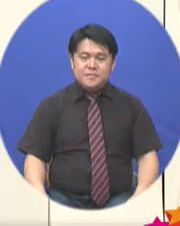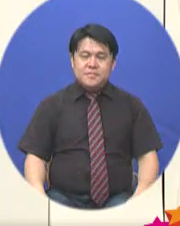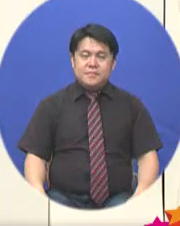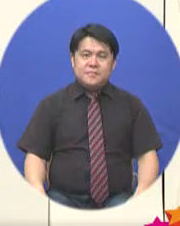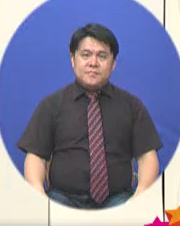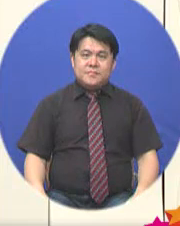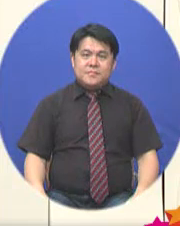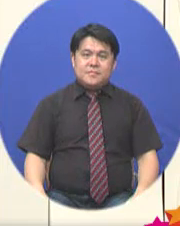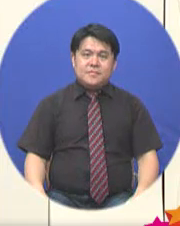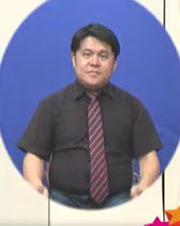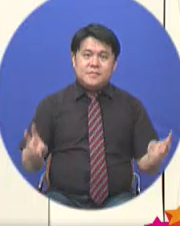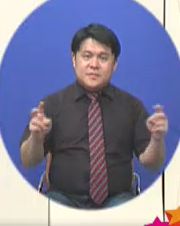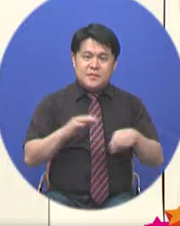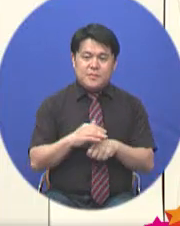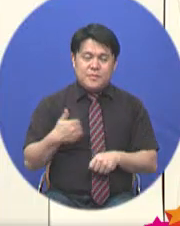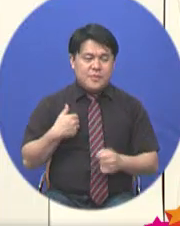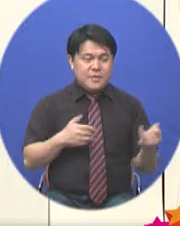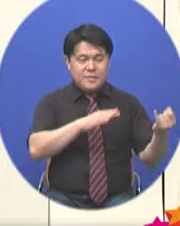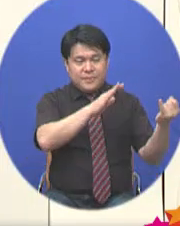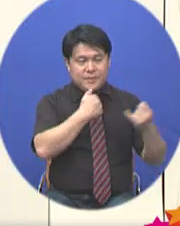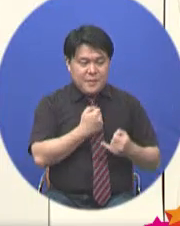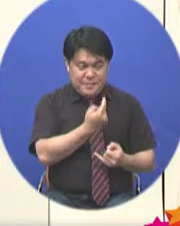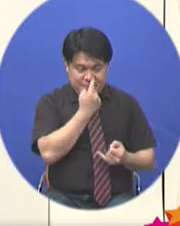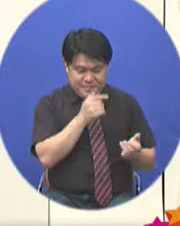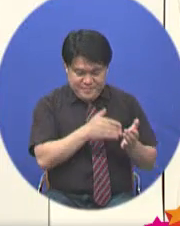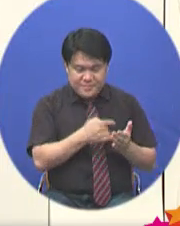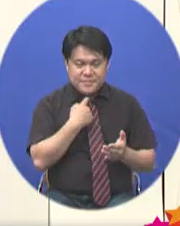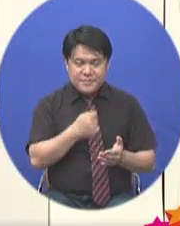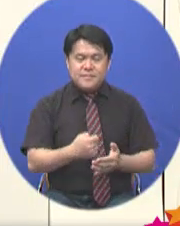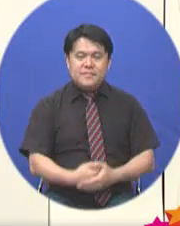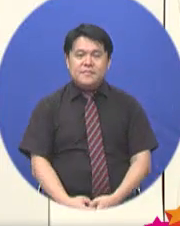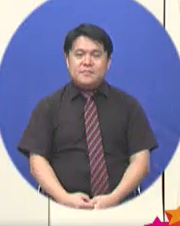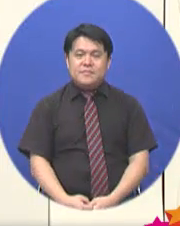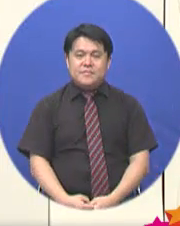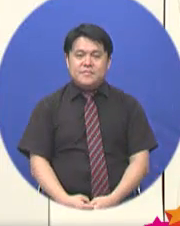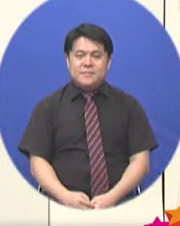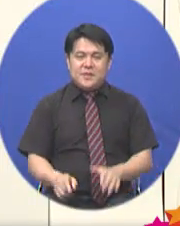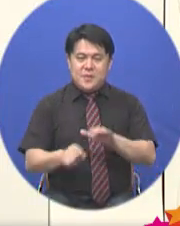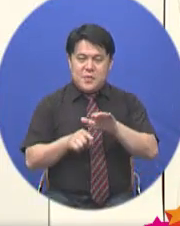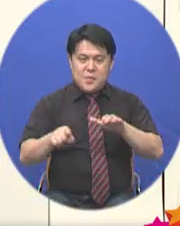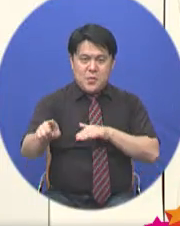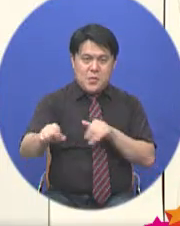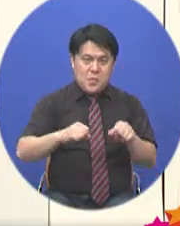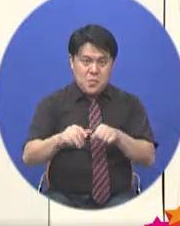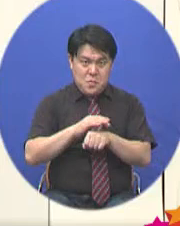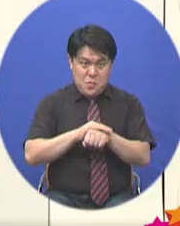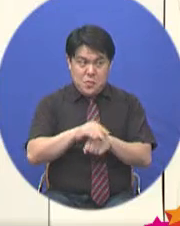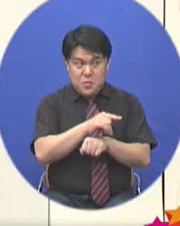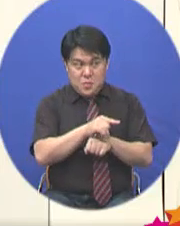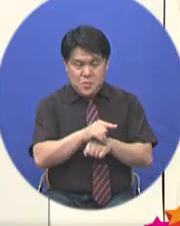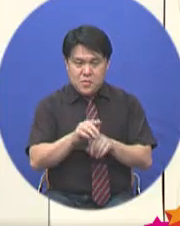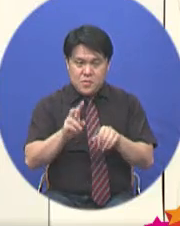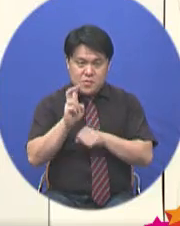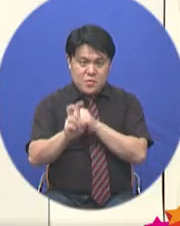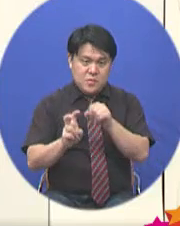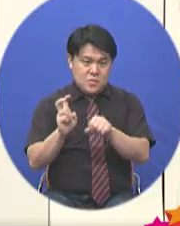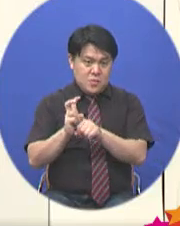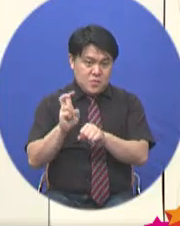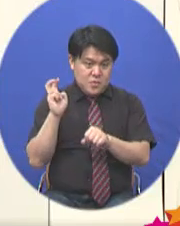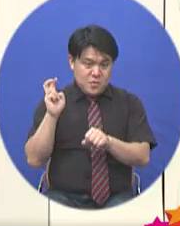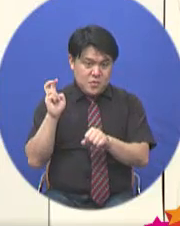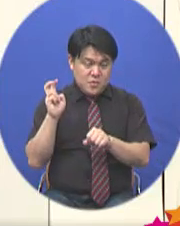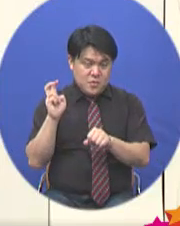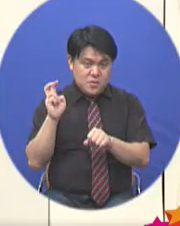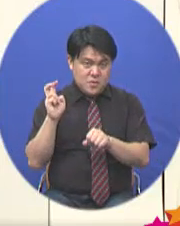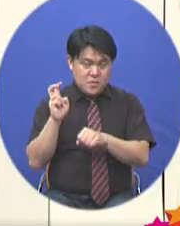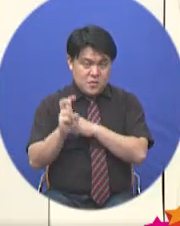회사에서 이제 모르면 아가씨 불러가지고 좀 불러서. 커피도 받고 이랬습니다. 아, 이거 앞서가는 분이시네. 그러니까요. 지금으로부터